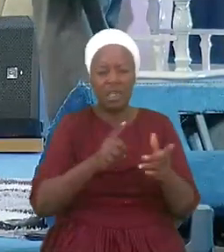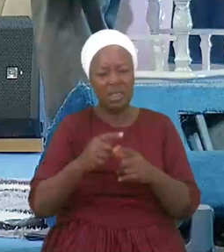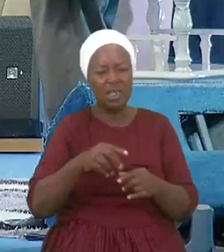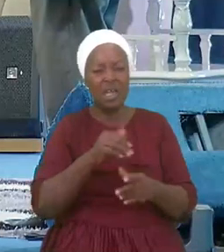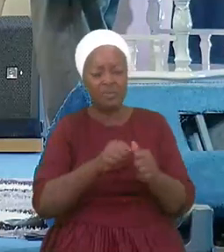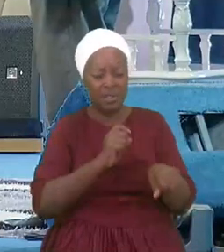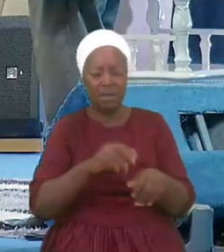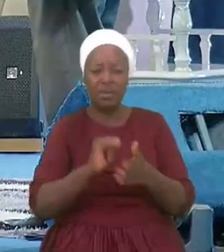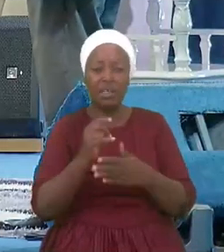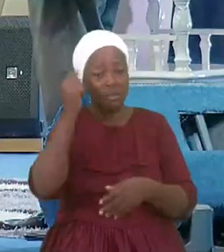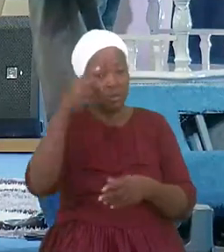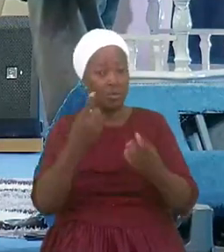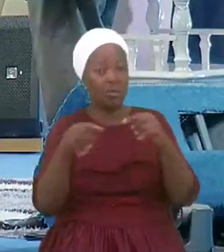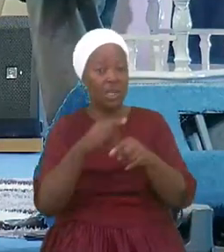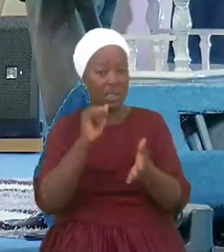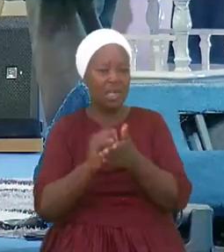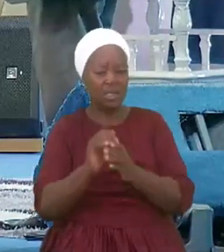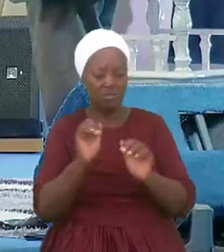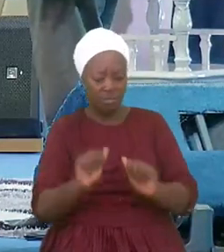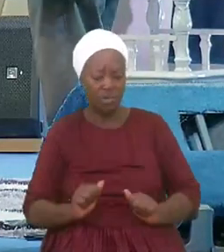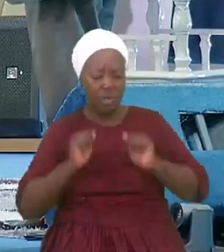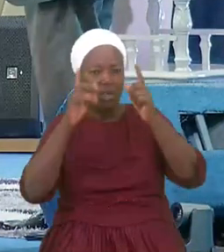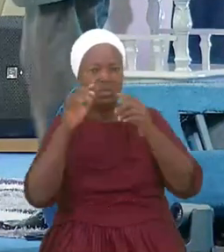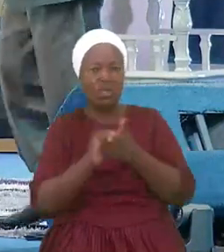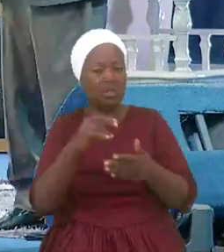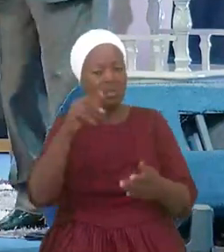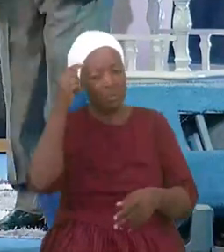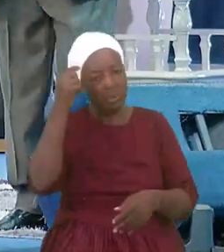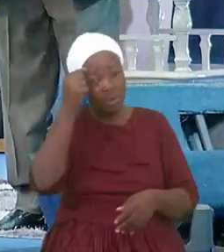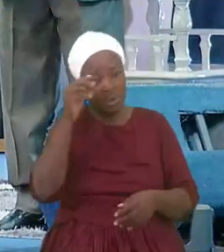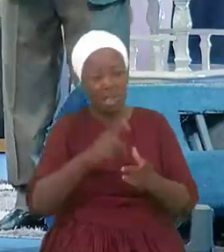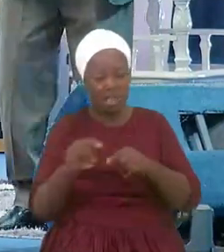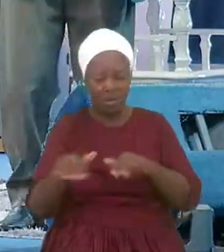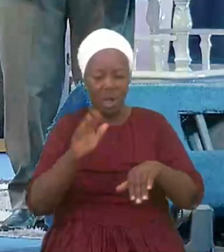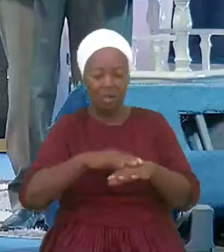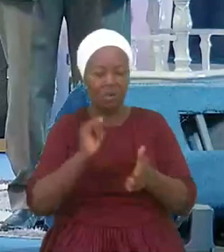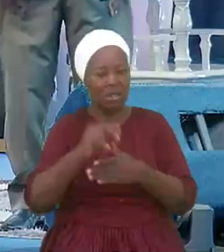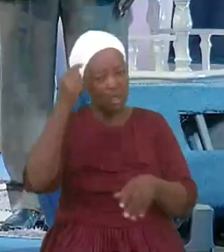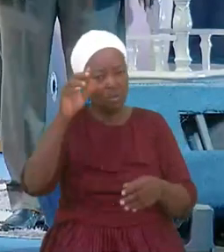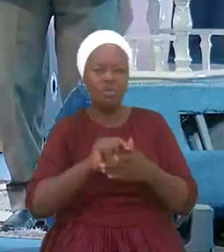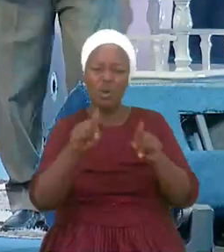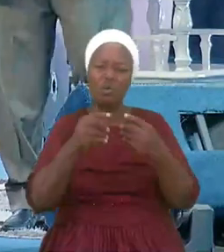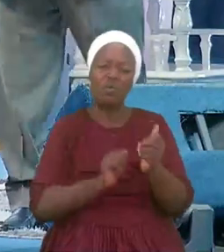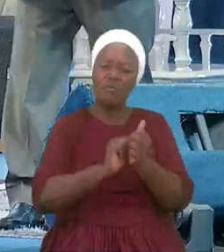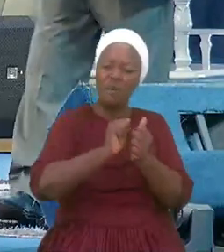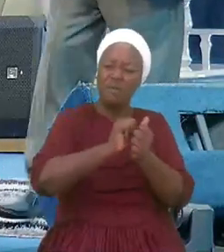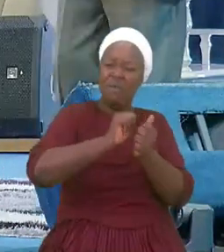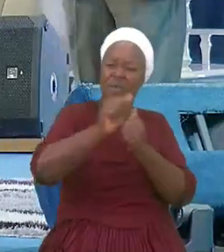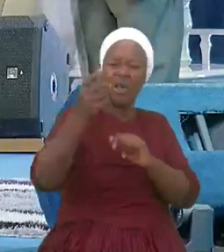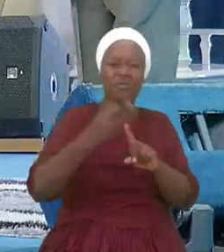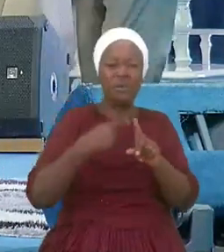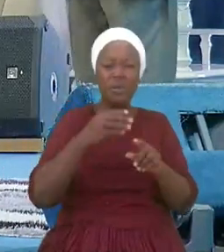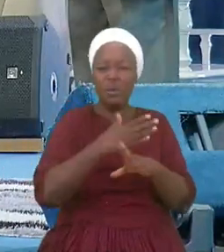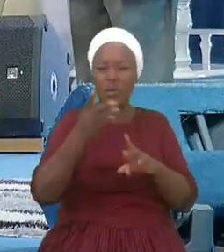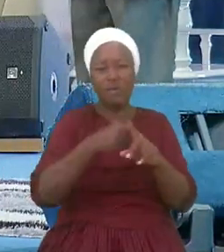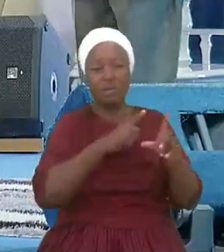pense au péché à l'injustice et une fois que la personne a un tel à une telle passer la personne se soumet à